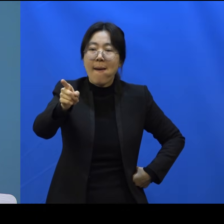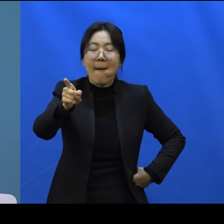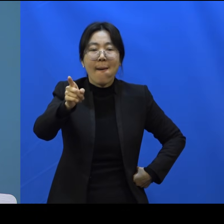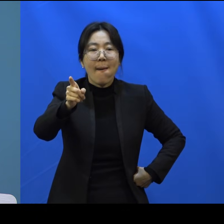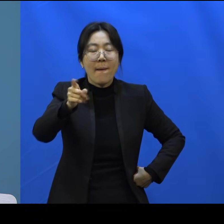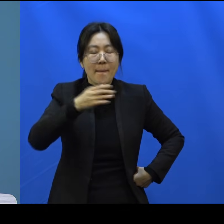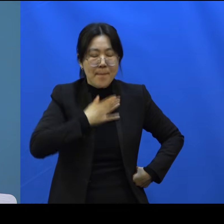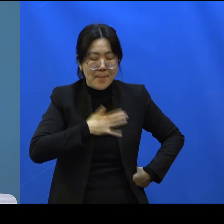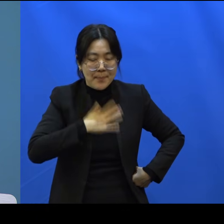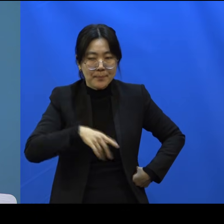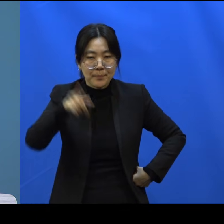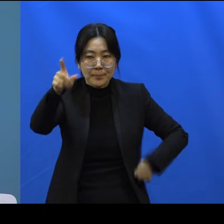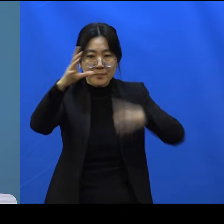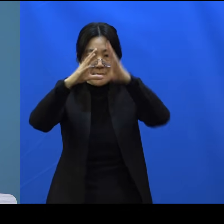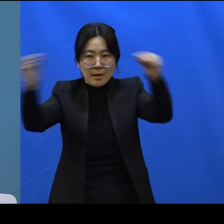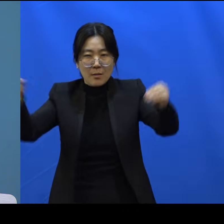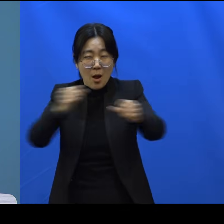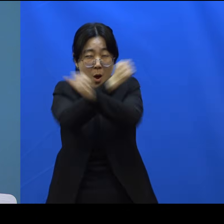하나님 불러내시니까